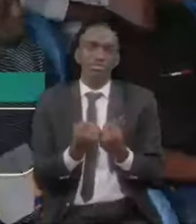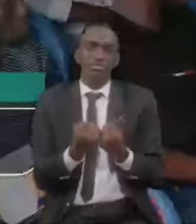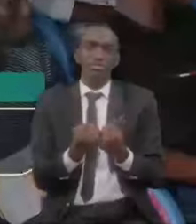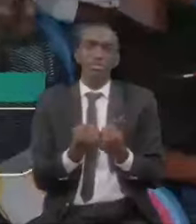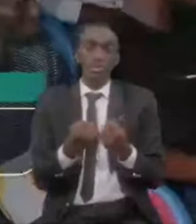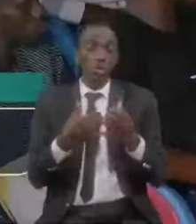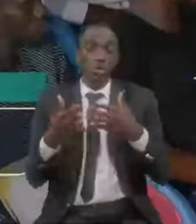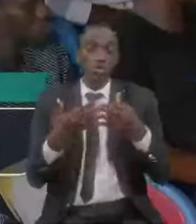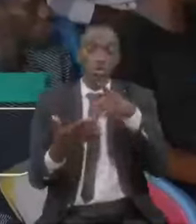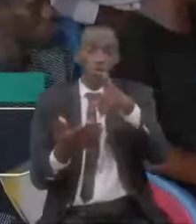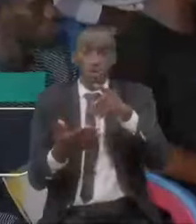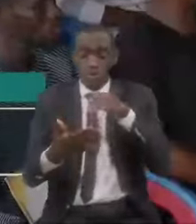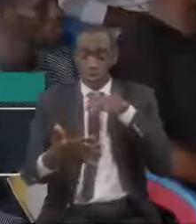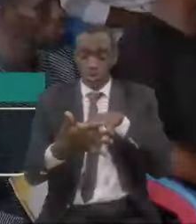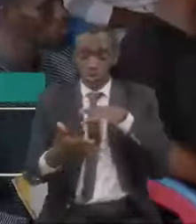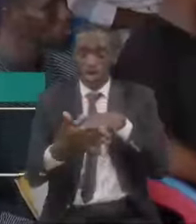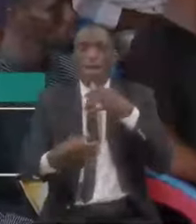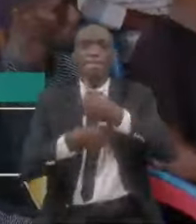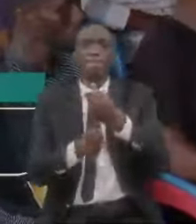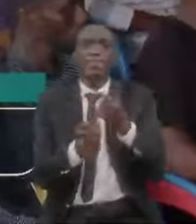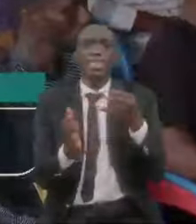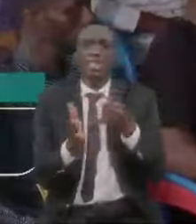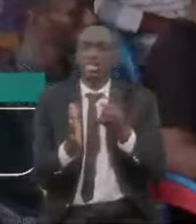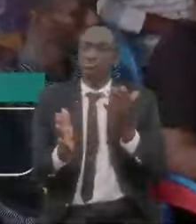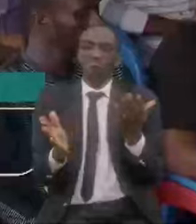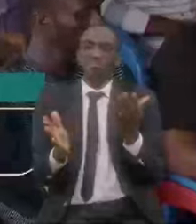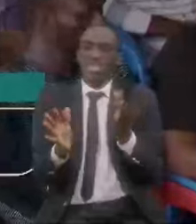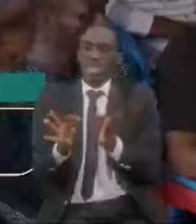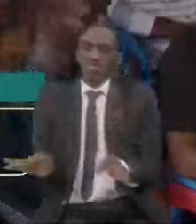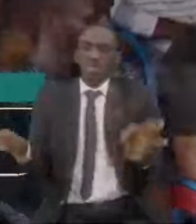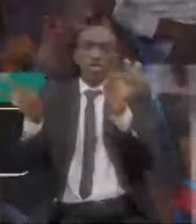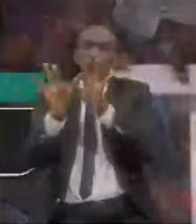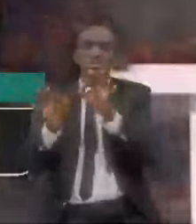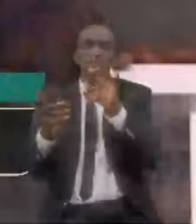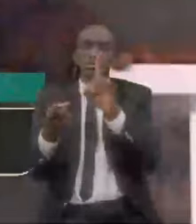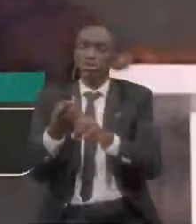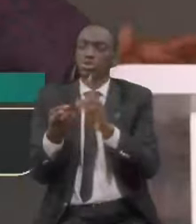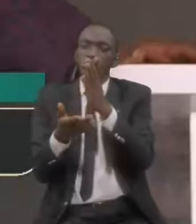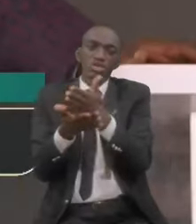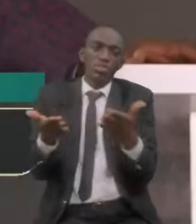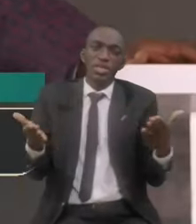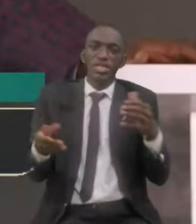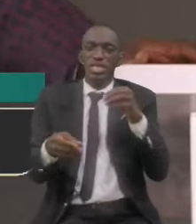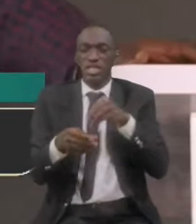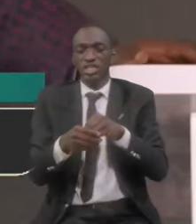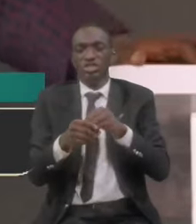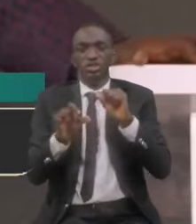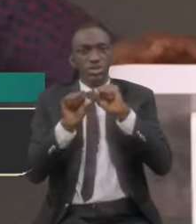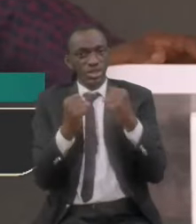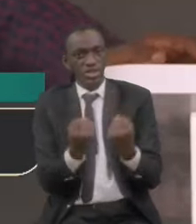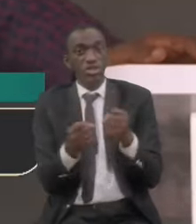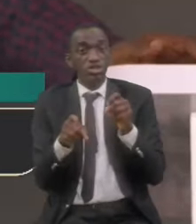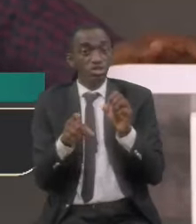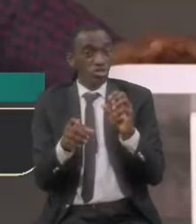pour la société. Tout ce que tu fais, tout cela apporte quelque chose de plus à la société.